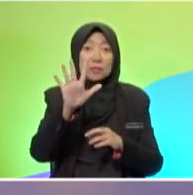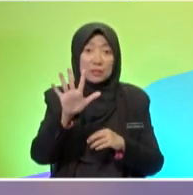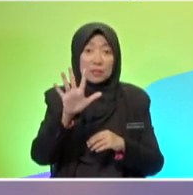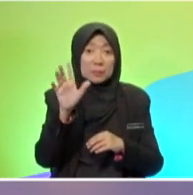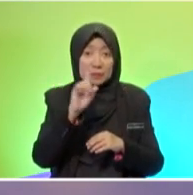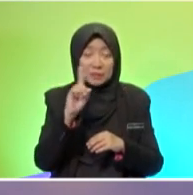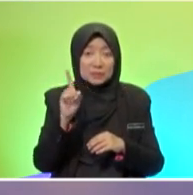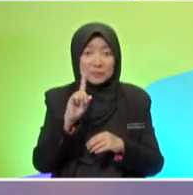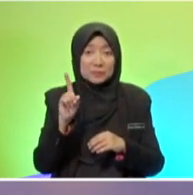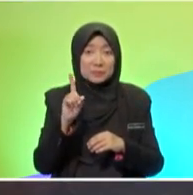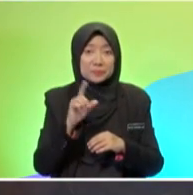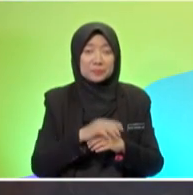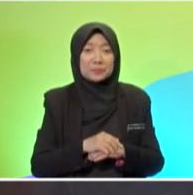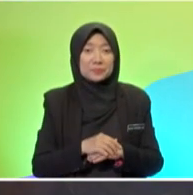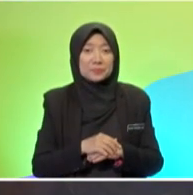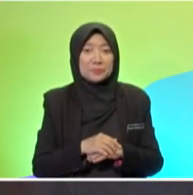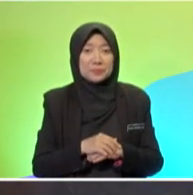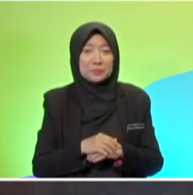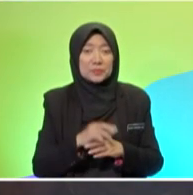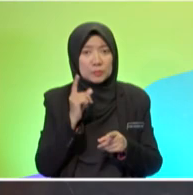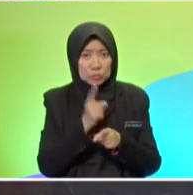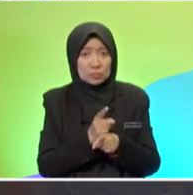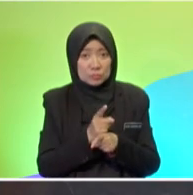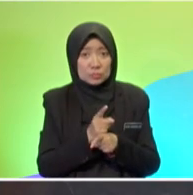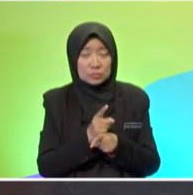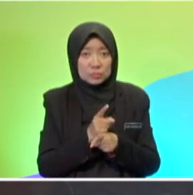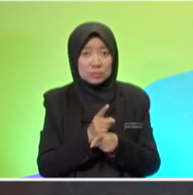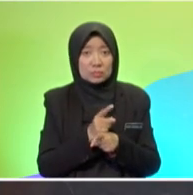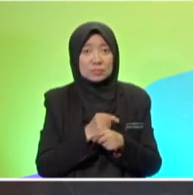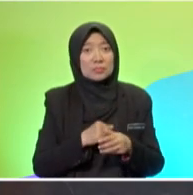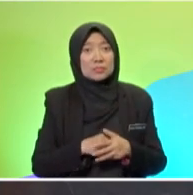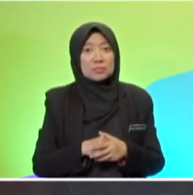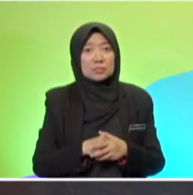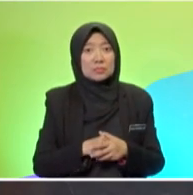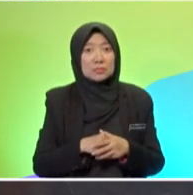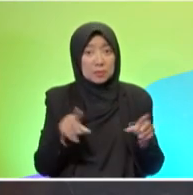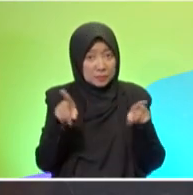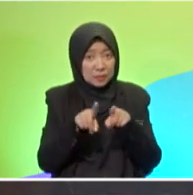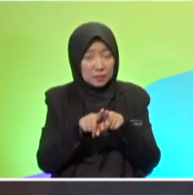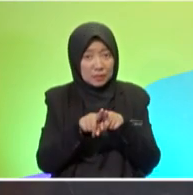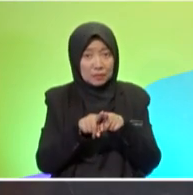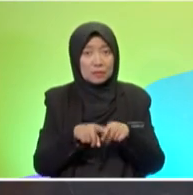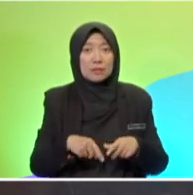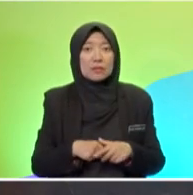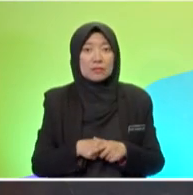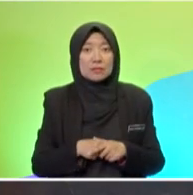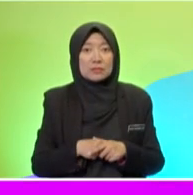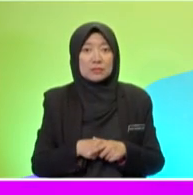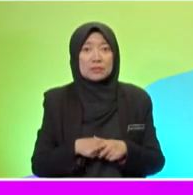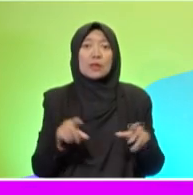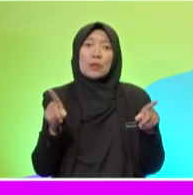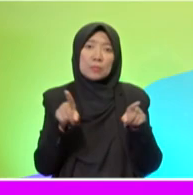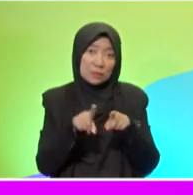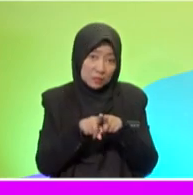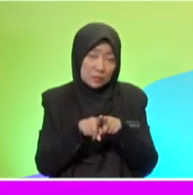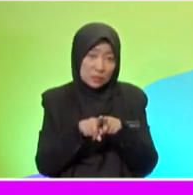tengok, tak? Tengok. Ini dia cikgu. Ini sama. Itik nombor lima. Betul sama tak? Sama ke tidak? Okey,